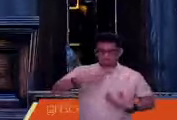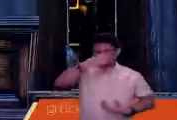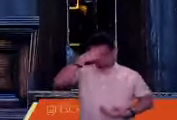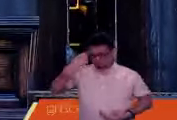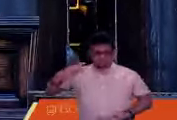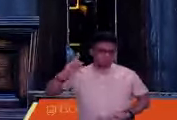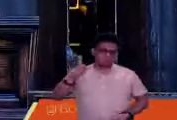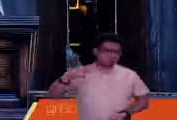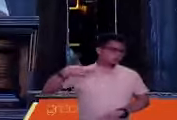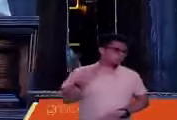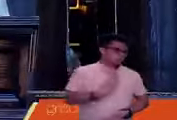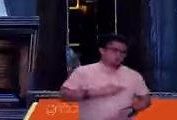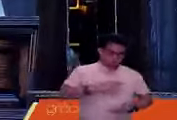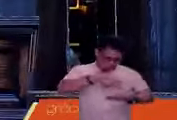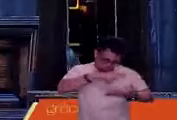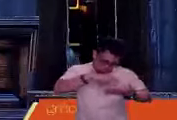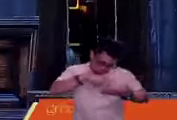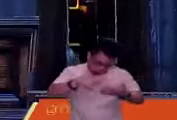what we read from the Bible.